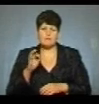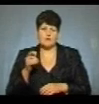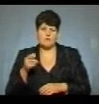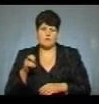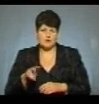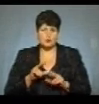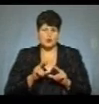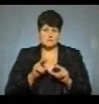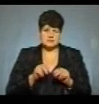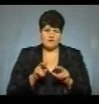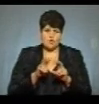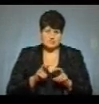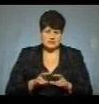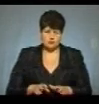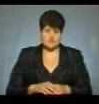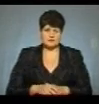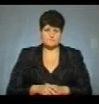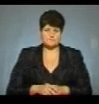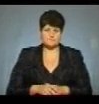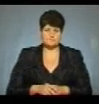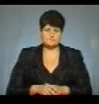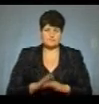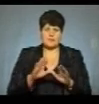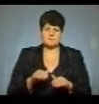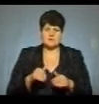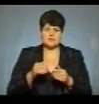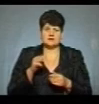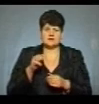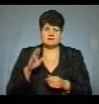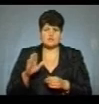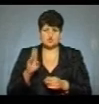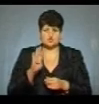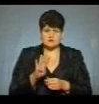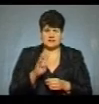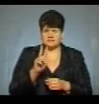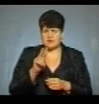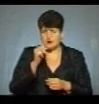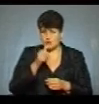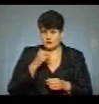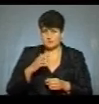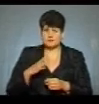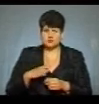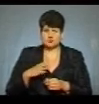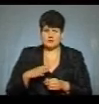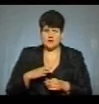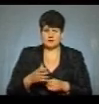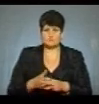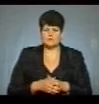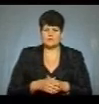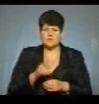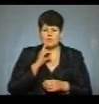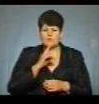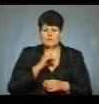обіцяв розслідування на передачі ТВ4. 2 роки ми на це розслідування чекаємо.